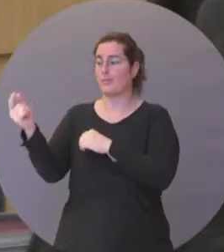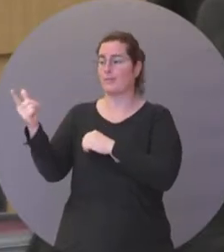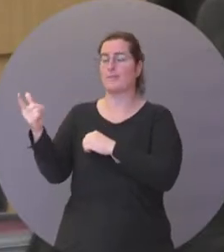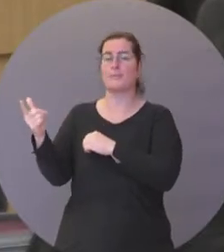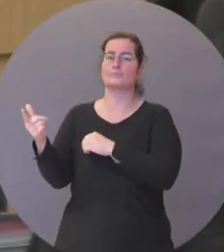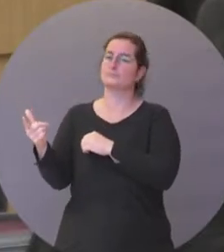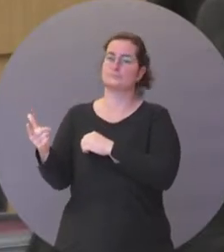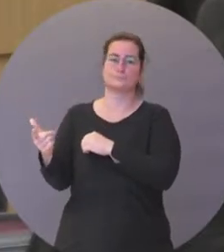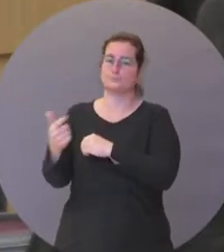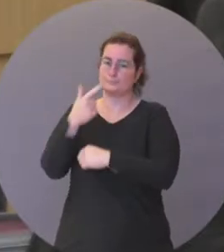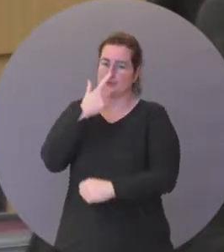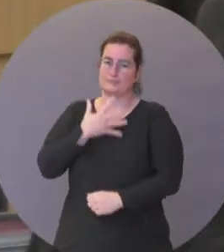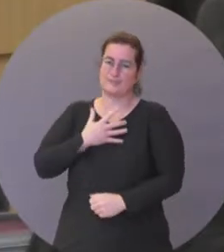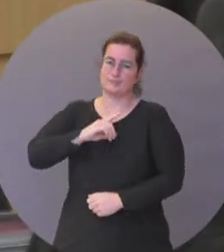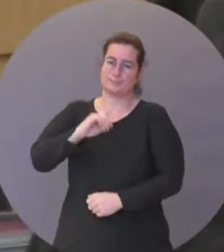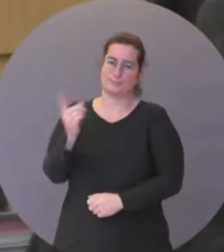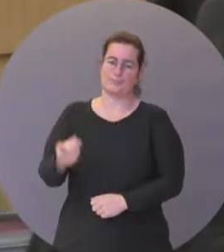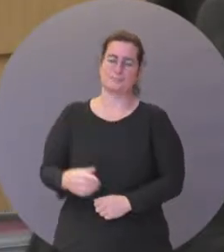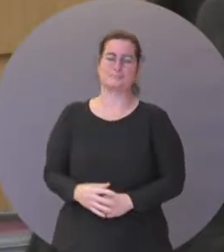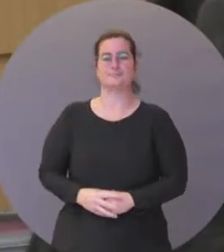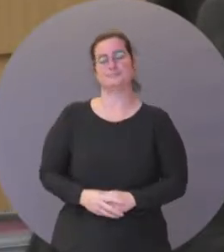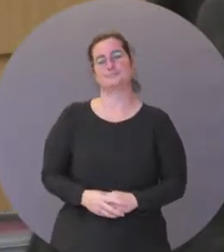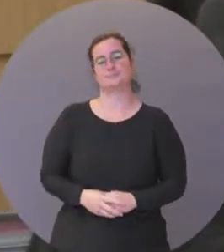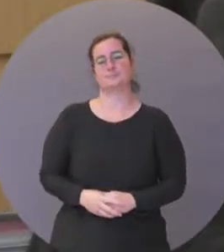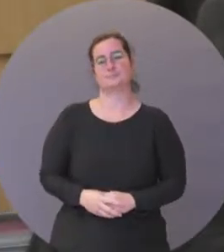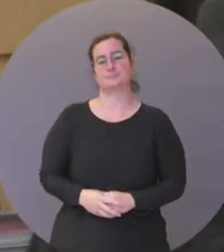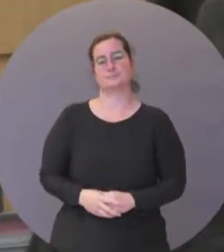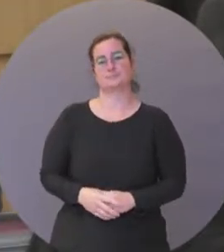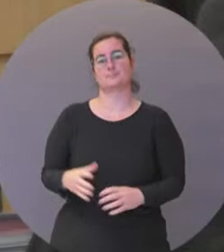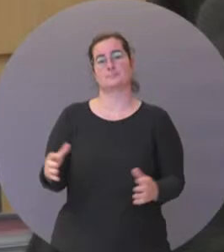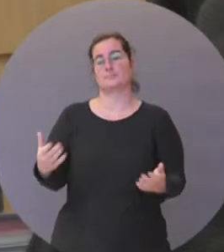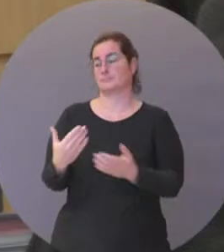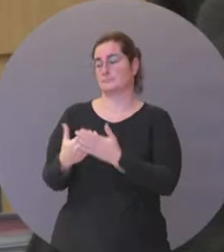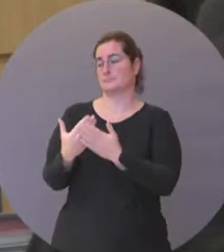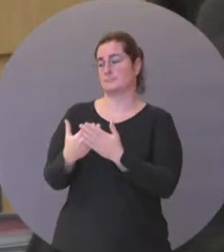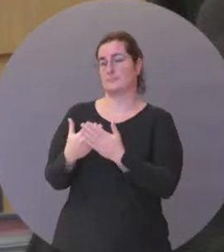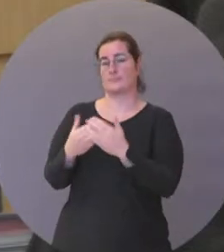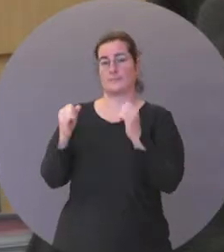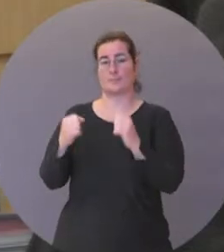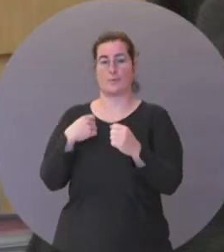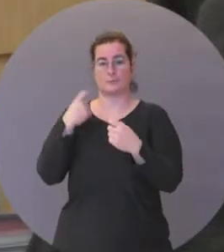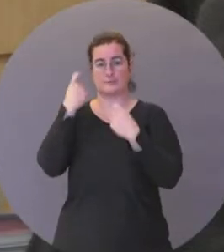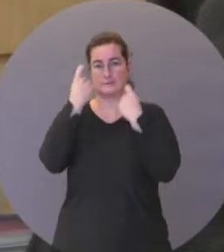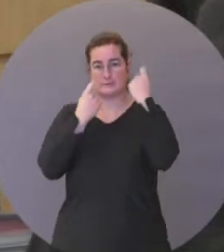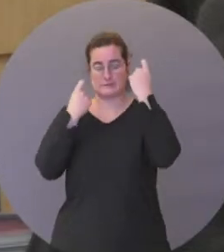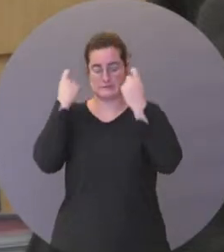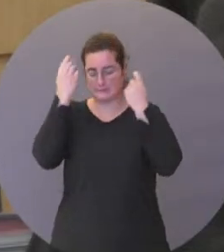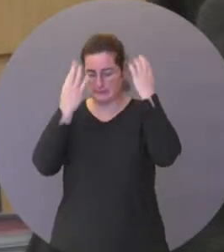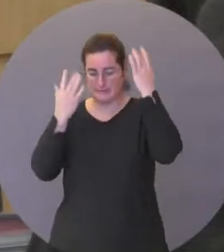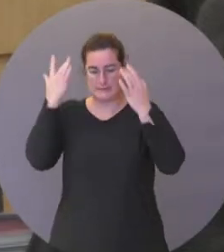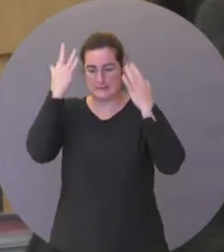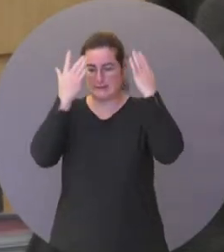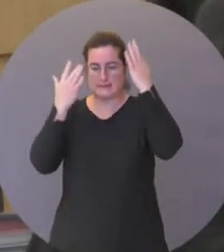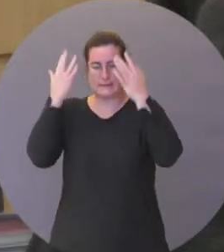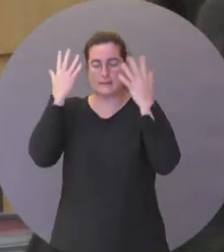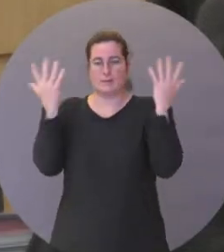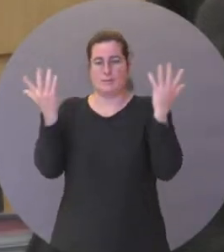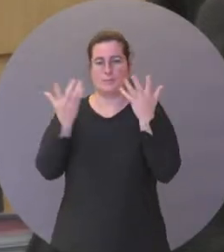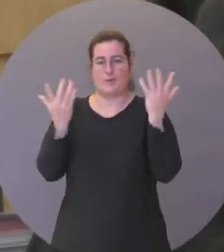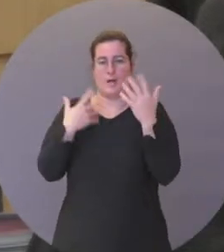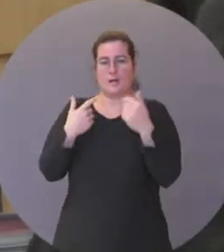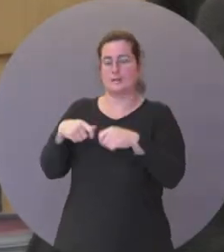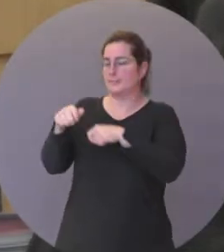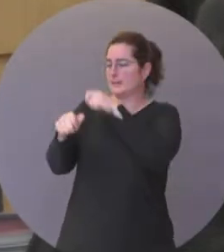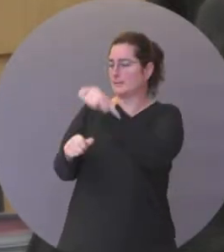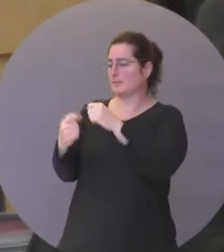sûr nous ne pouvons que légitimement nous inquiéter du devenir de tous ceux qui vont sortir du système sans solution